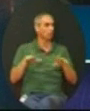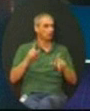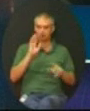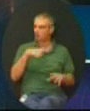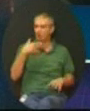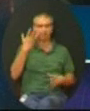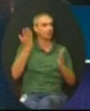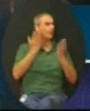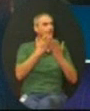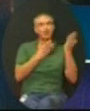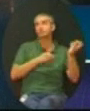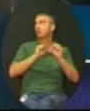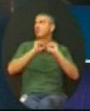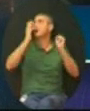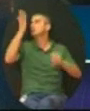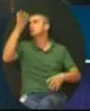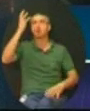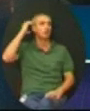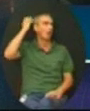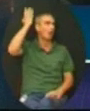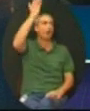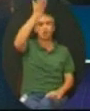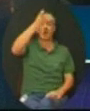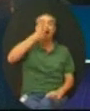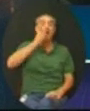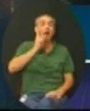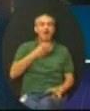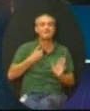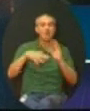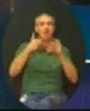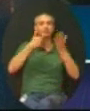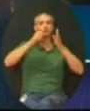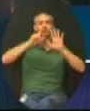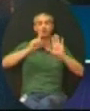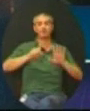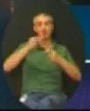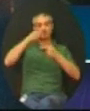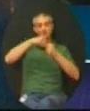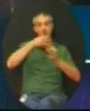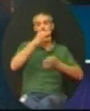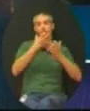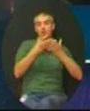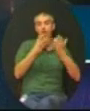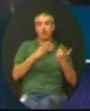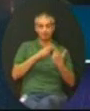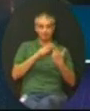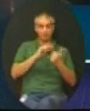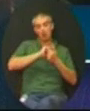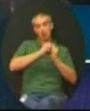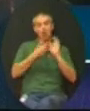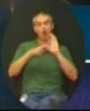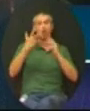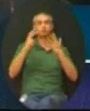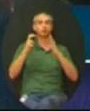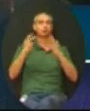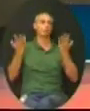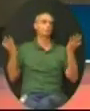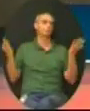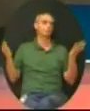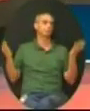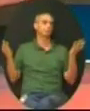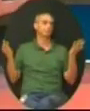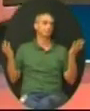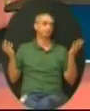יכול להיות בבאר שבע, באשקלון או בעכו, חייבים רוב של 61 פלוס משאל עם, או רוב של 80. יש